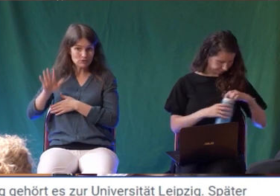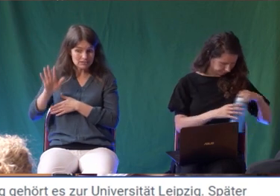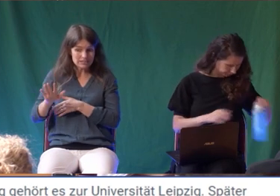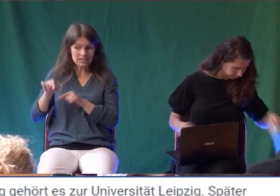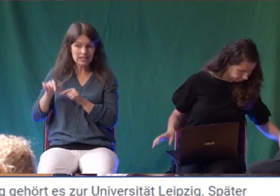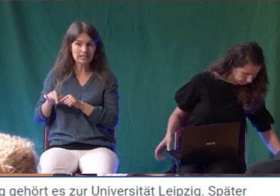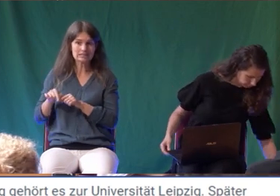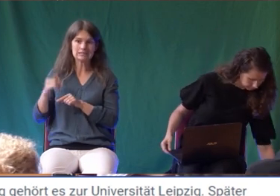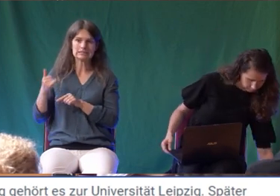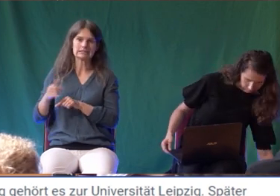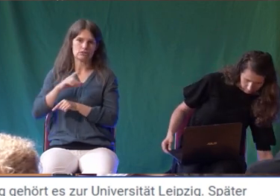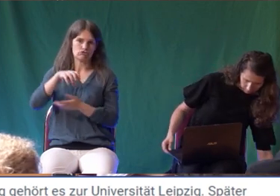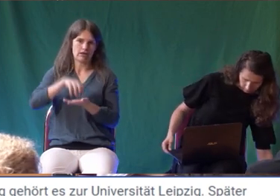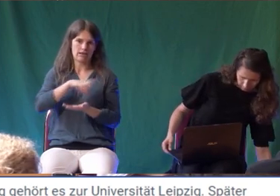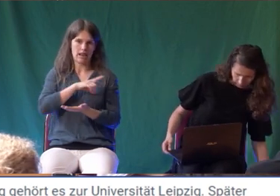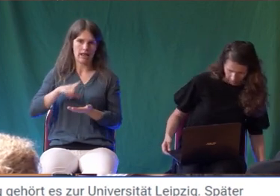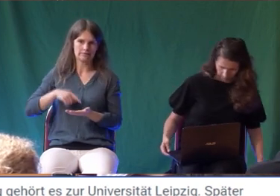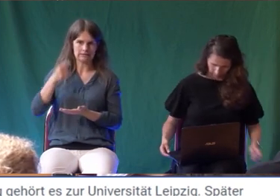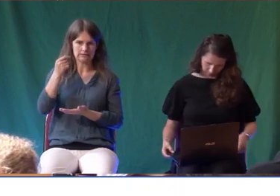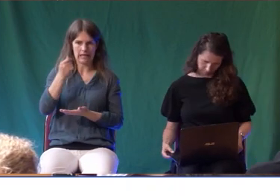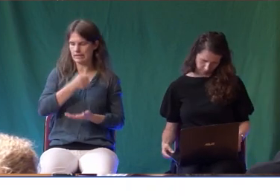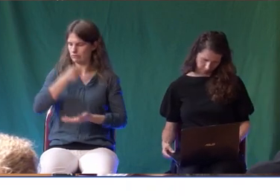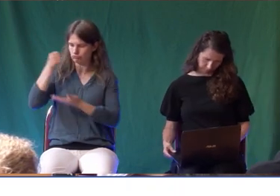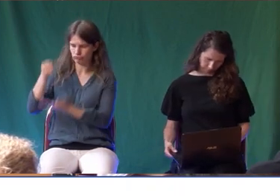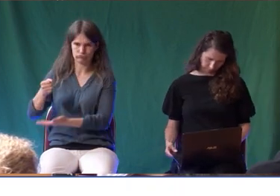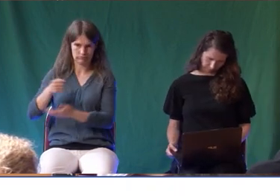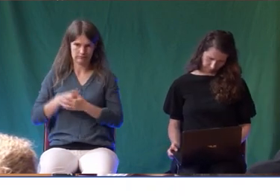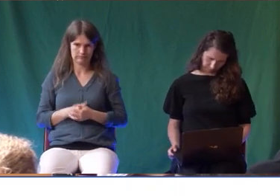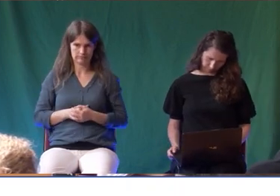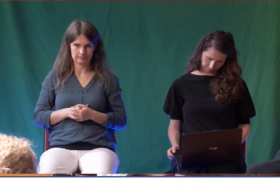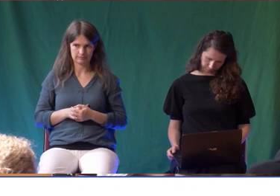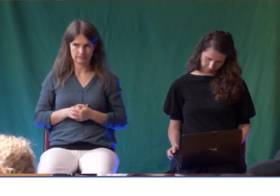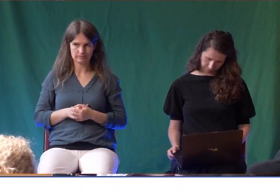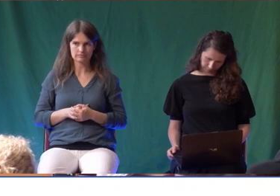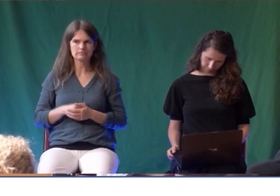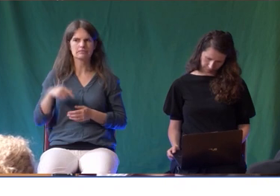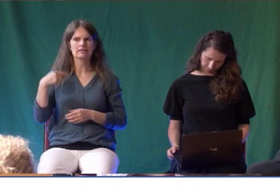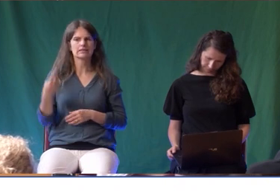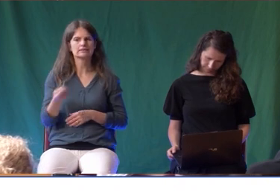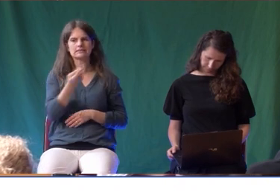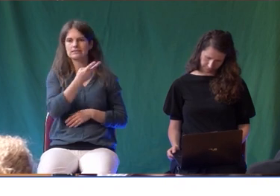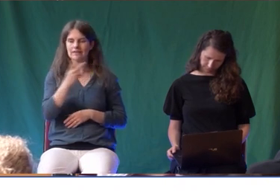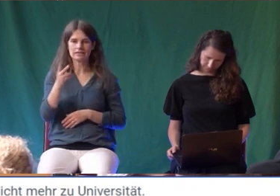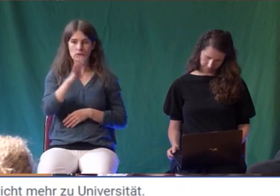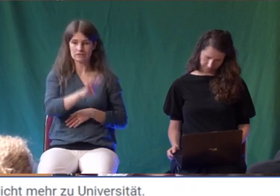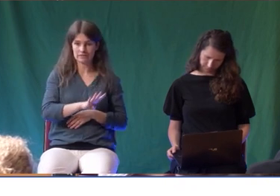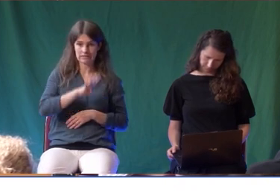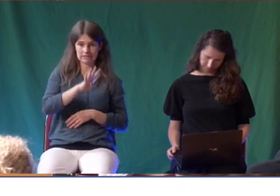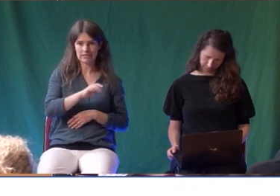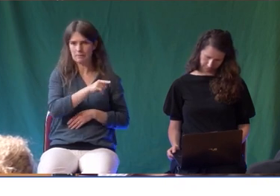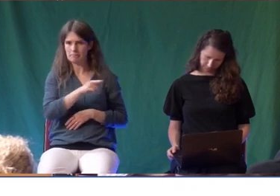fördert die Stadt Leipzig das Zentrum in den Jahren 2014 bis